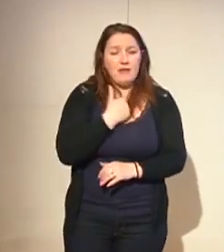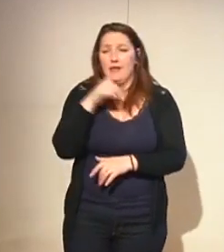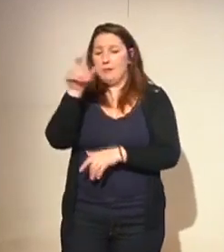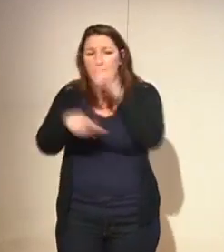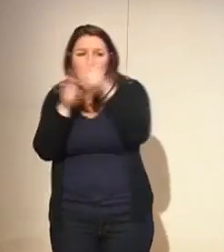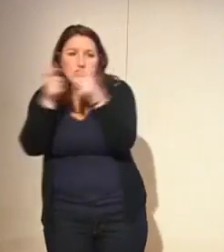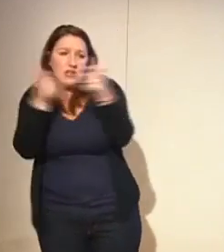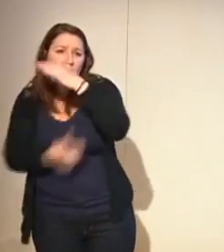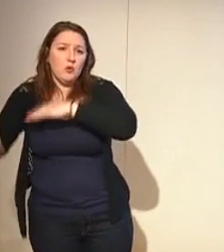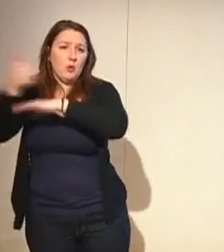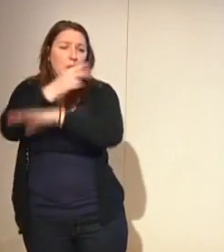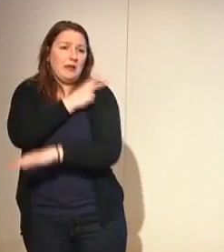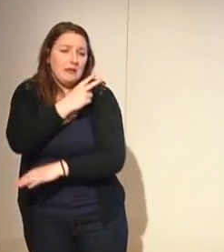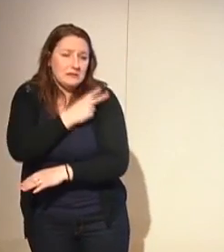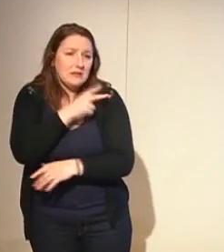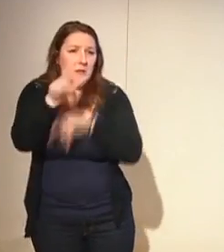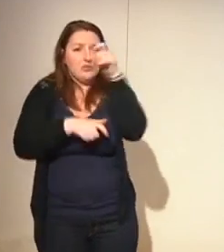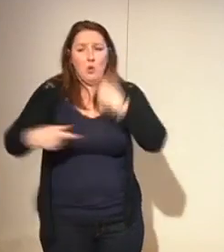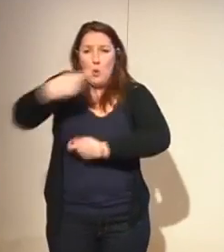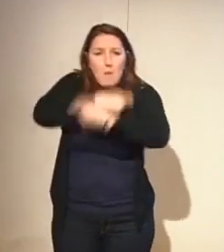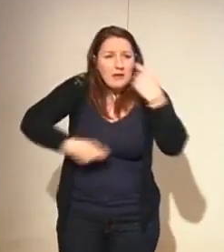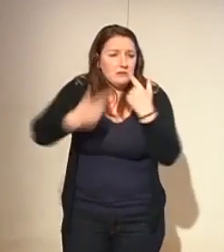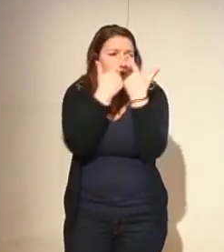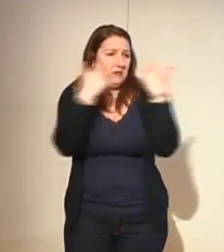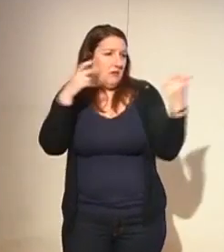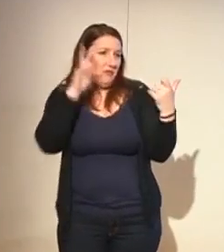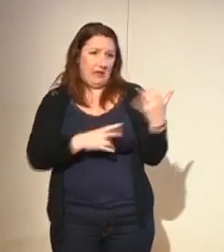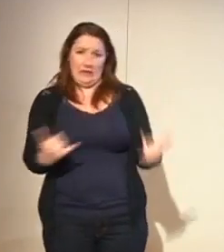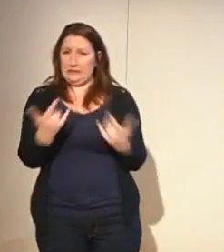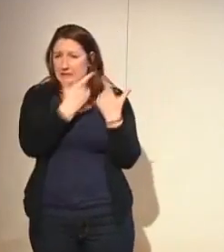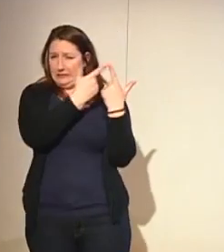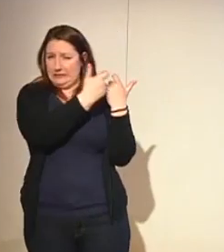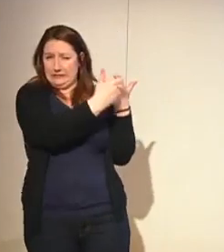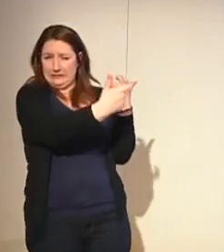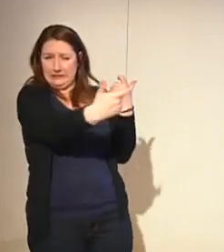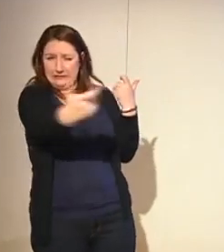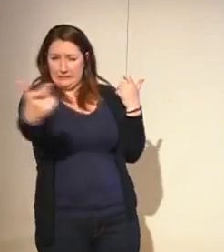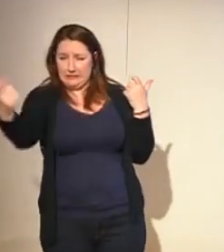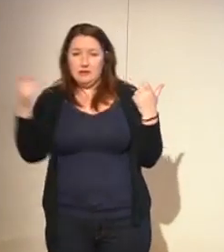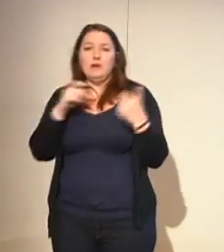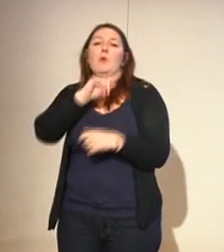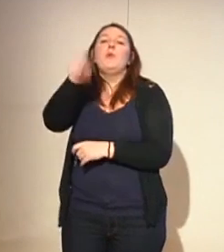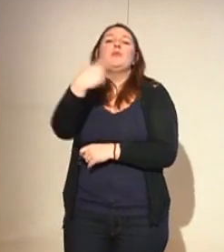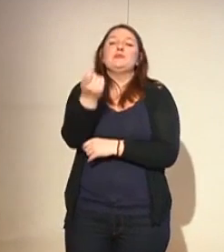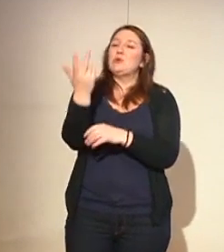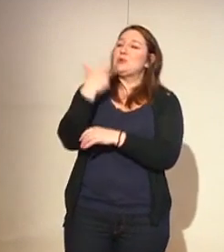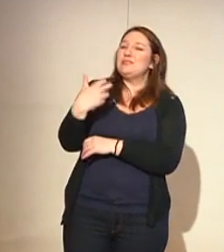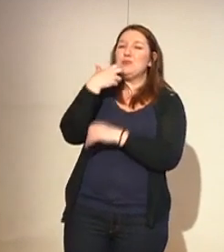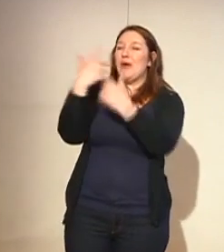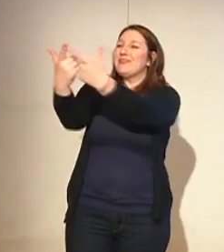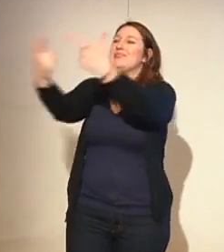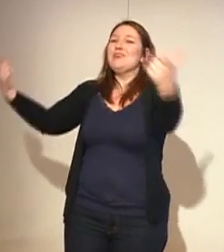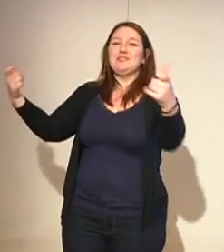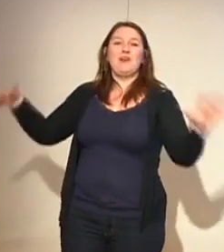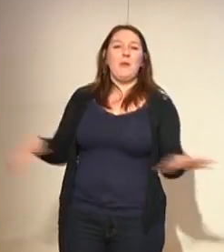commerçants donc nous avons une diversité elle est jamais exactement représ représentative de la diversité